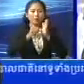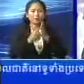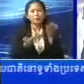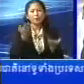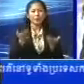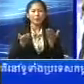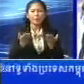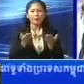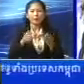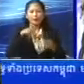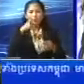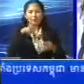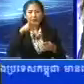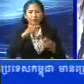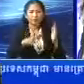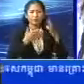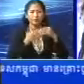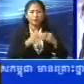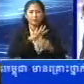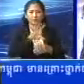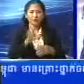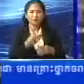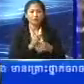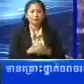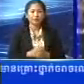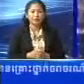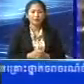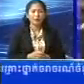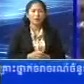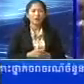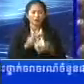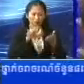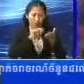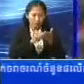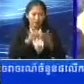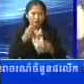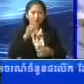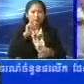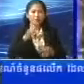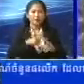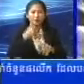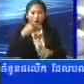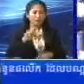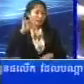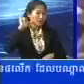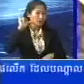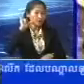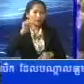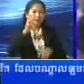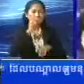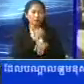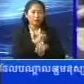គ្នាទៅនឹងការថ្លែងការណ៍របស់រាជរដ្ឋាភិបាលកម្ពុជាផងដែរនោះក្នុងលិខិតចុះថ្ងៃទី2កញ្ញាម្សិលមិញនេះក្រសួង